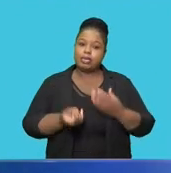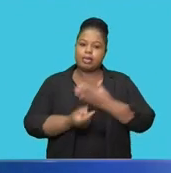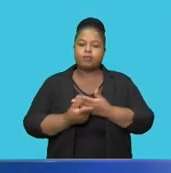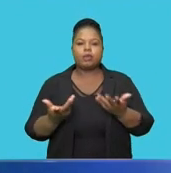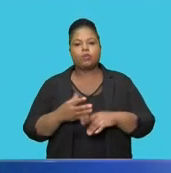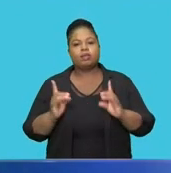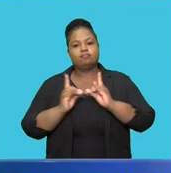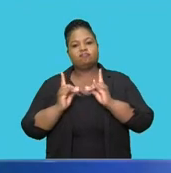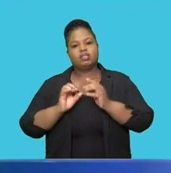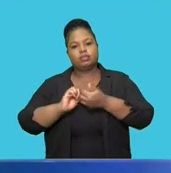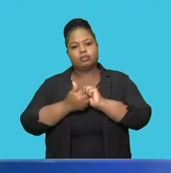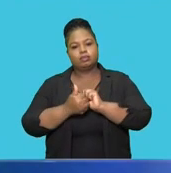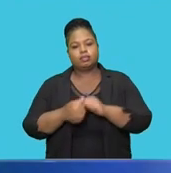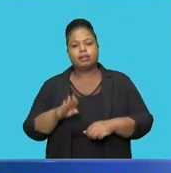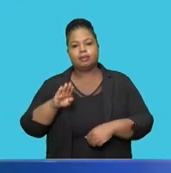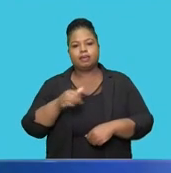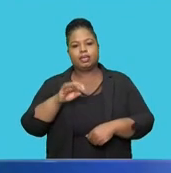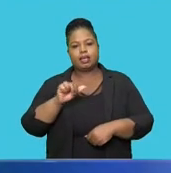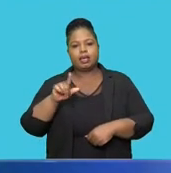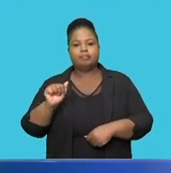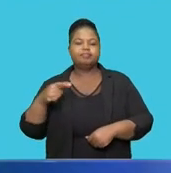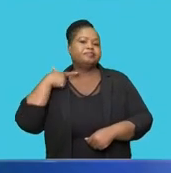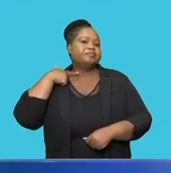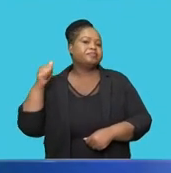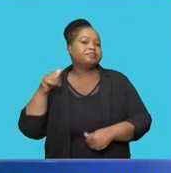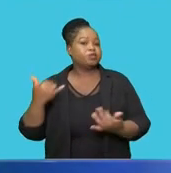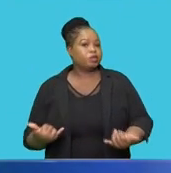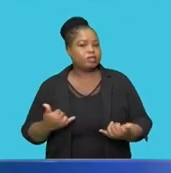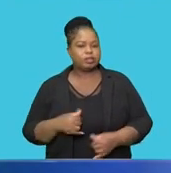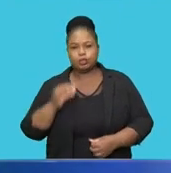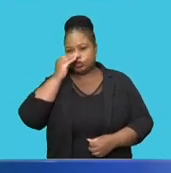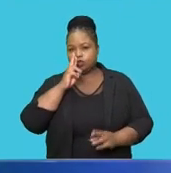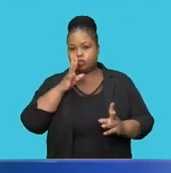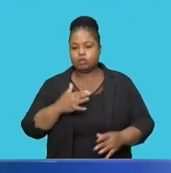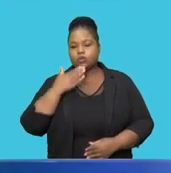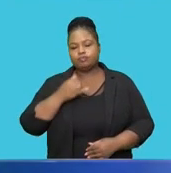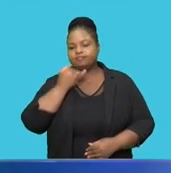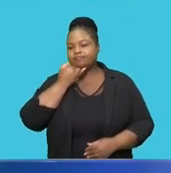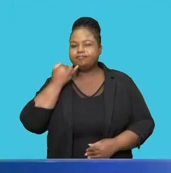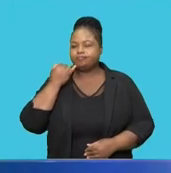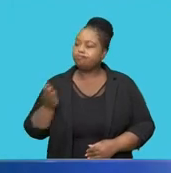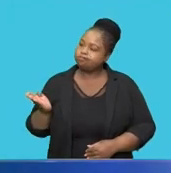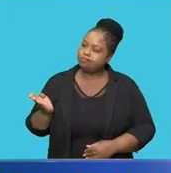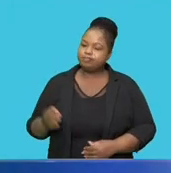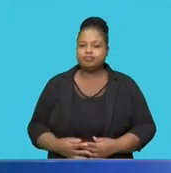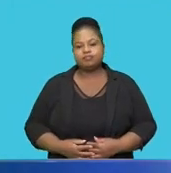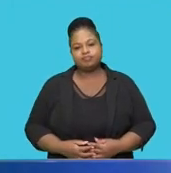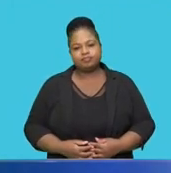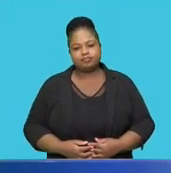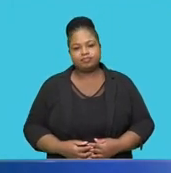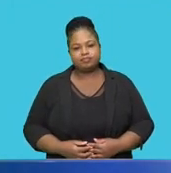kumabala emidlalo ase kwa-Bhekilanga e-Alexandra namhlanje. Intatheli yethu yendaba uJabulani Ntsele ibilapho kwayefakele ngxelo.